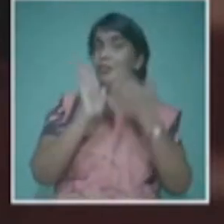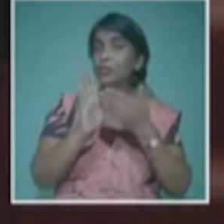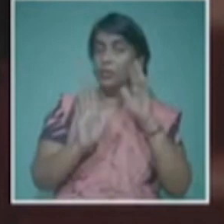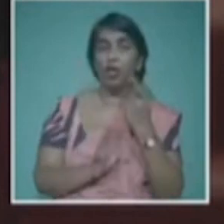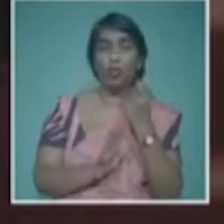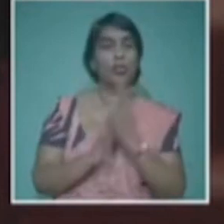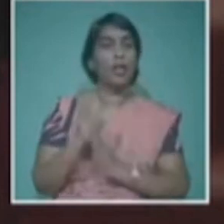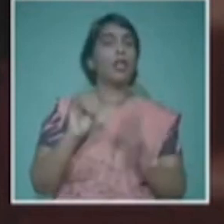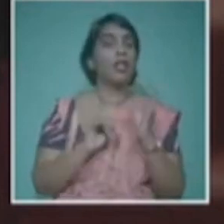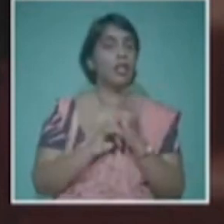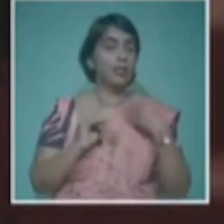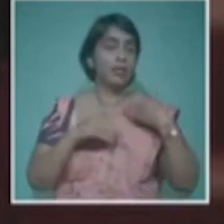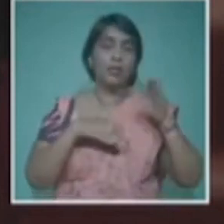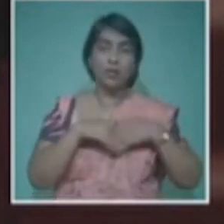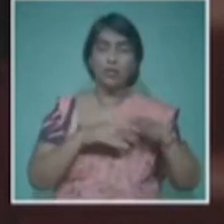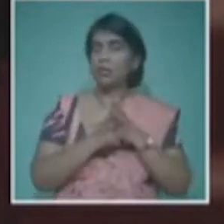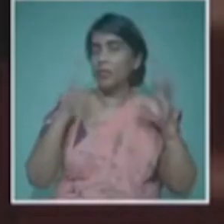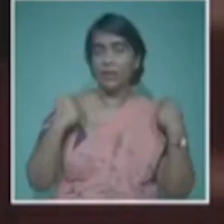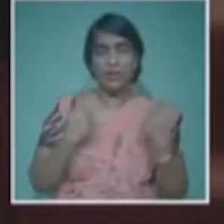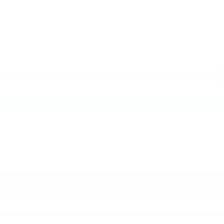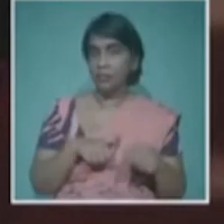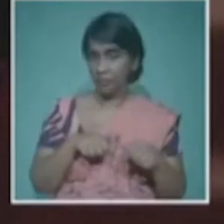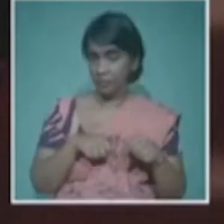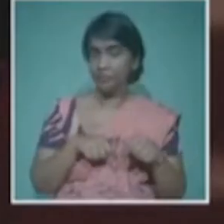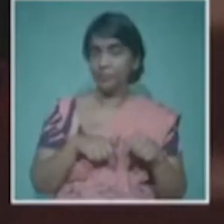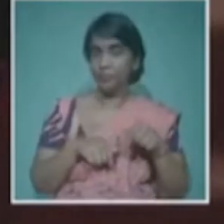මුදල් අමාත්‍යවරයා මුහුණ දුන් දැවැන්ත අභියෝගය. ඒක මේ